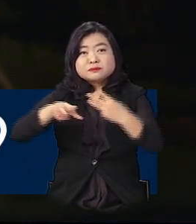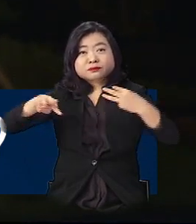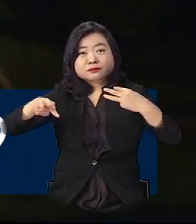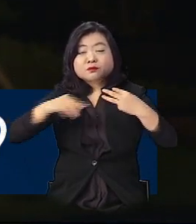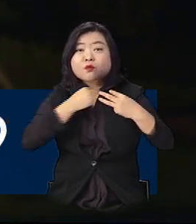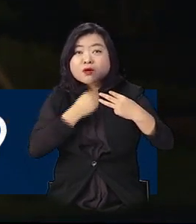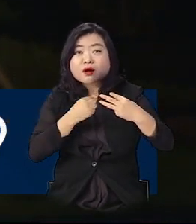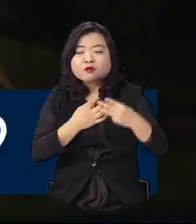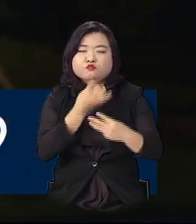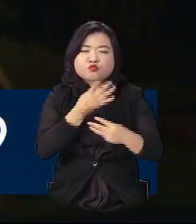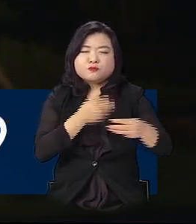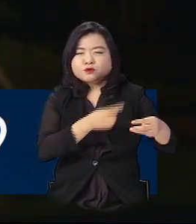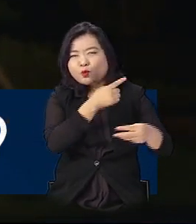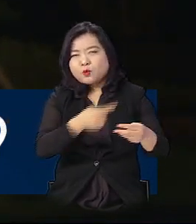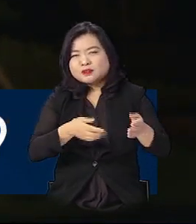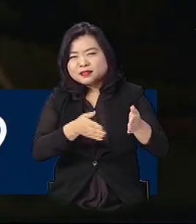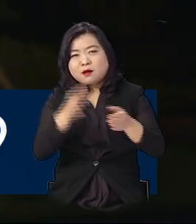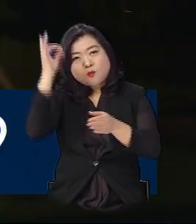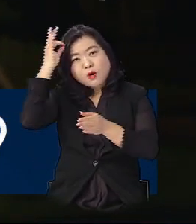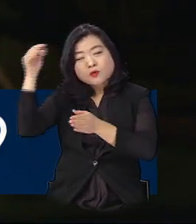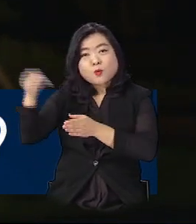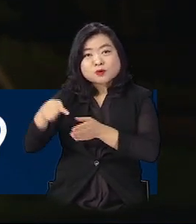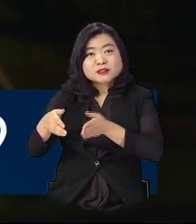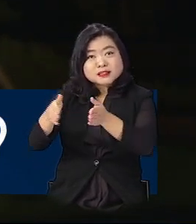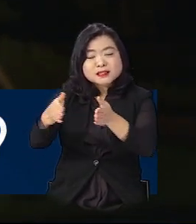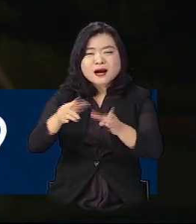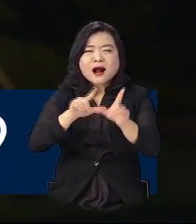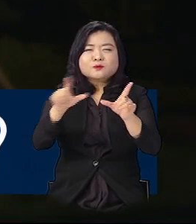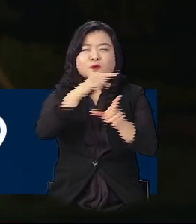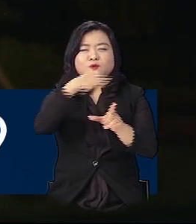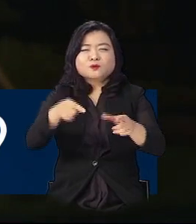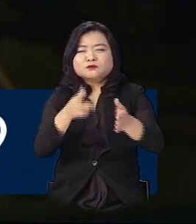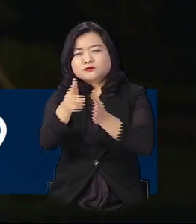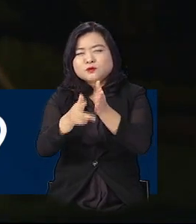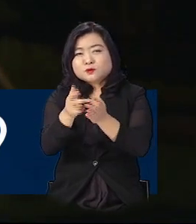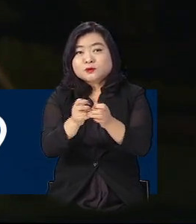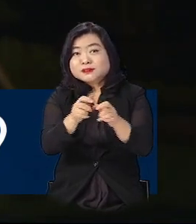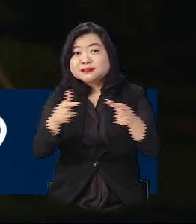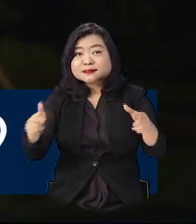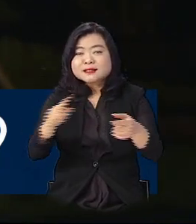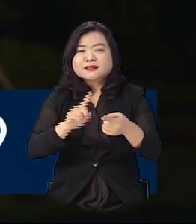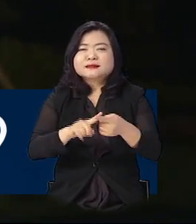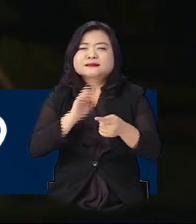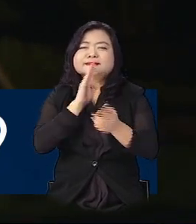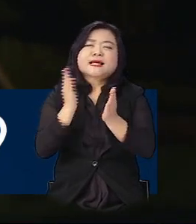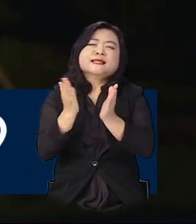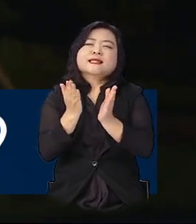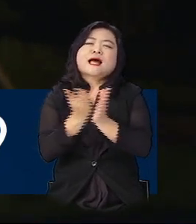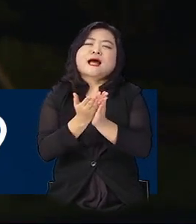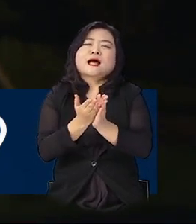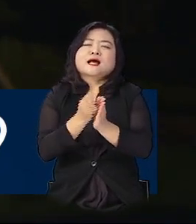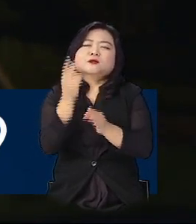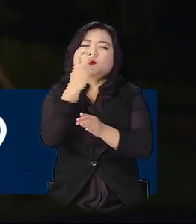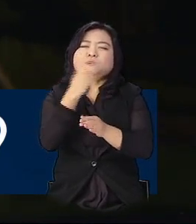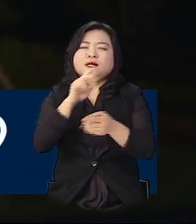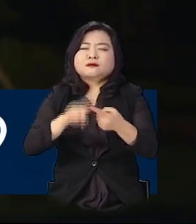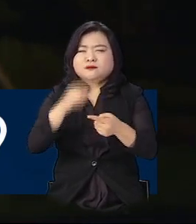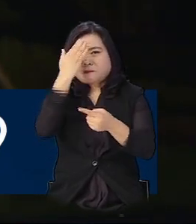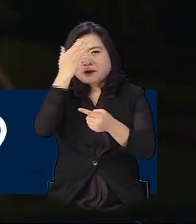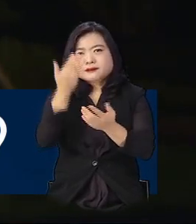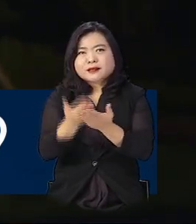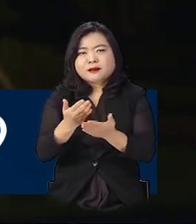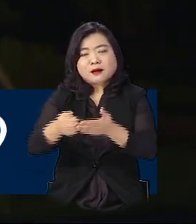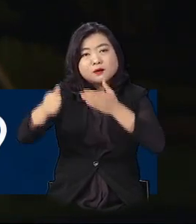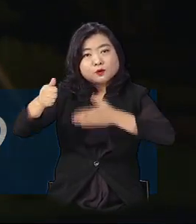또 구미에서 오는 길, 또 포항에서 오는 길, 또 안동에서 오는 철도, 이런 것들을 예타 면제를 해달라, 이렇게 요청을 하고